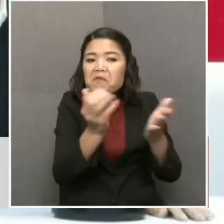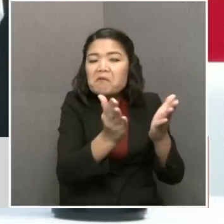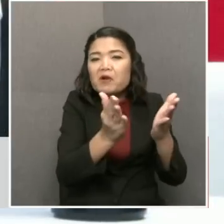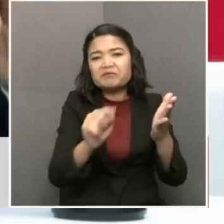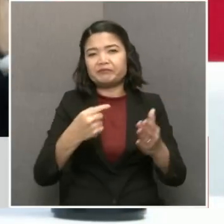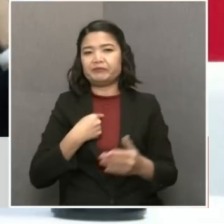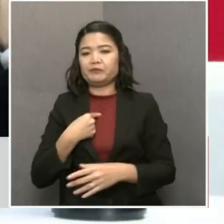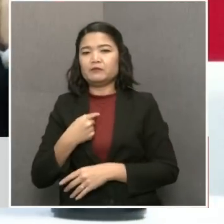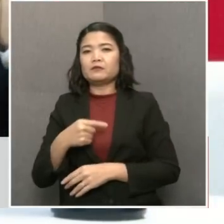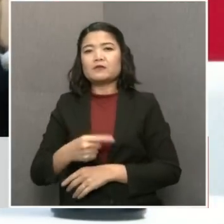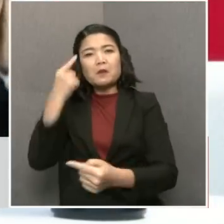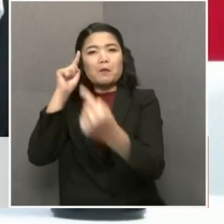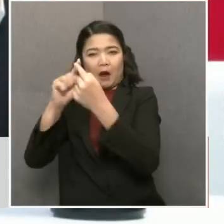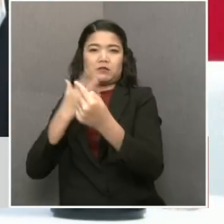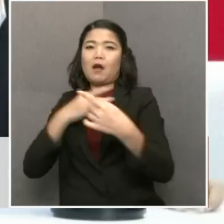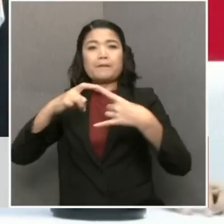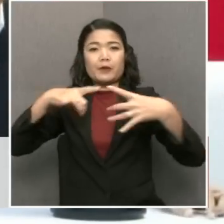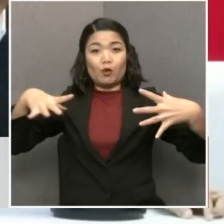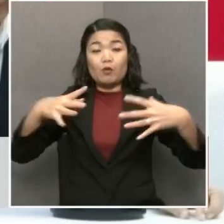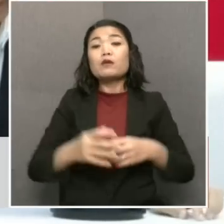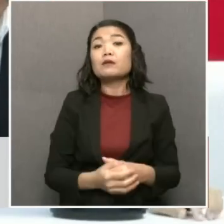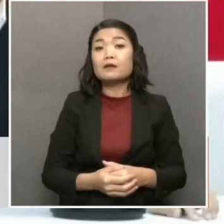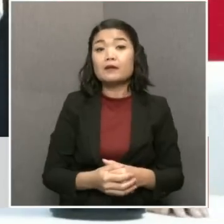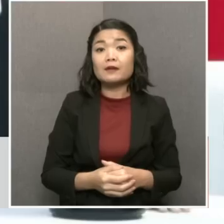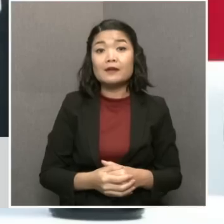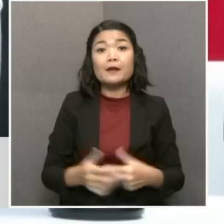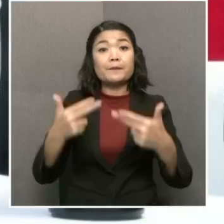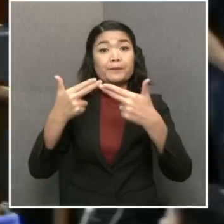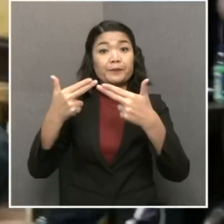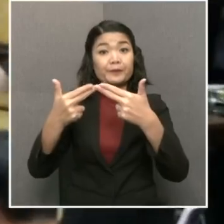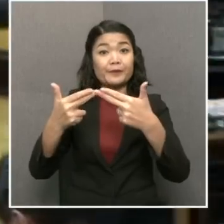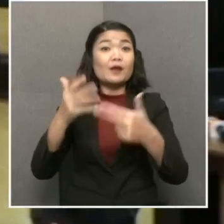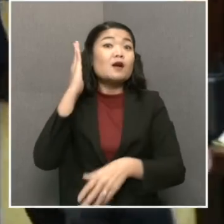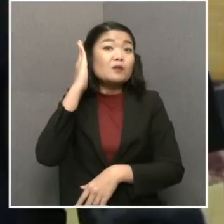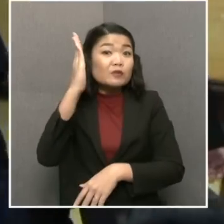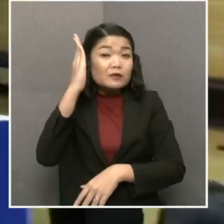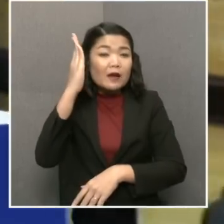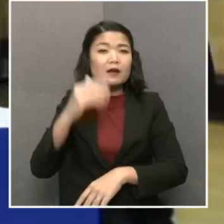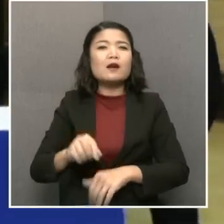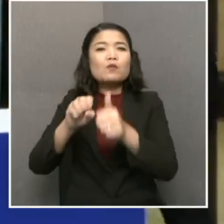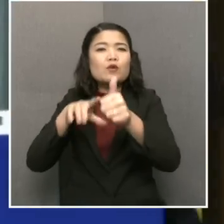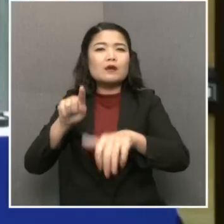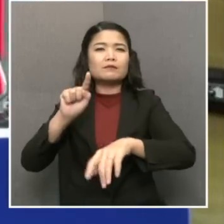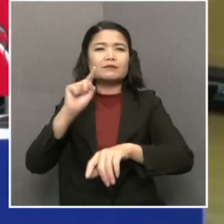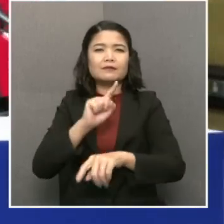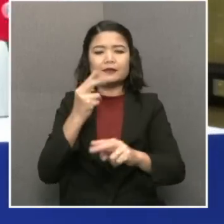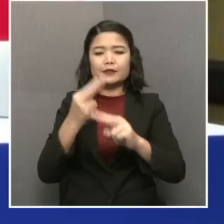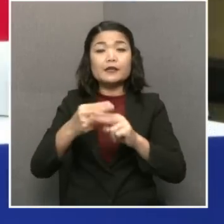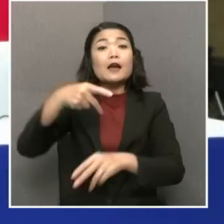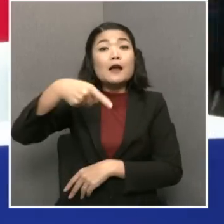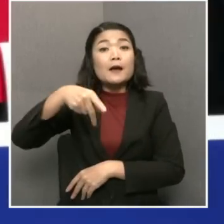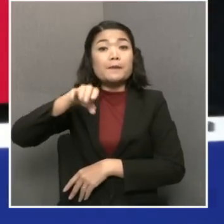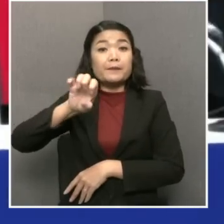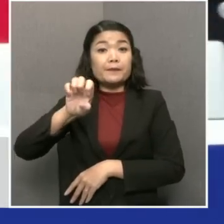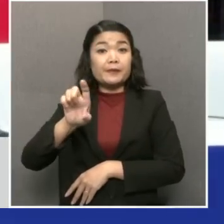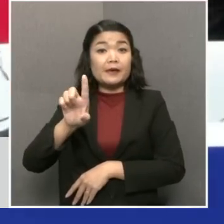พรรคค่ะก็สอดรับกับพรรครวมไทยสร้างชาตินะคะนำโดยนายพีรพันธ์สารีรัฐวิภาคหัวหน้าพรรครวมไท